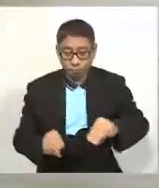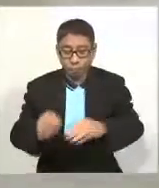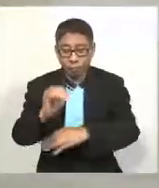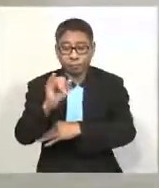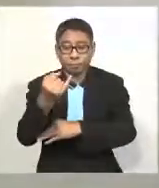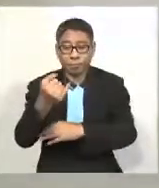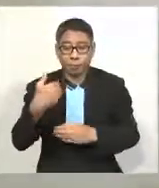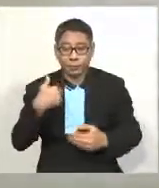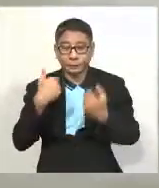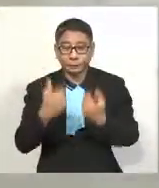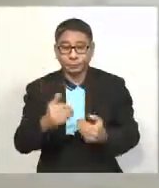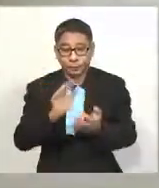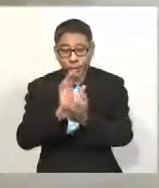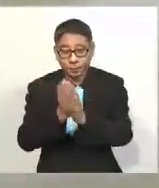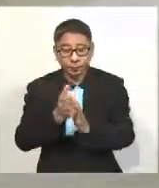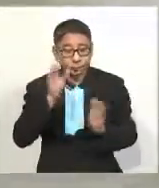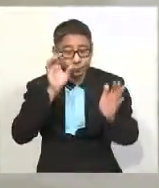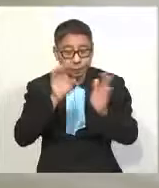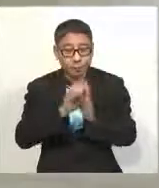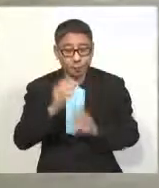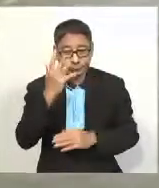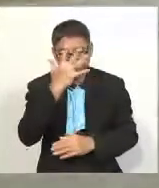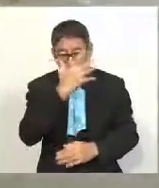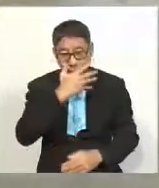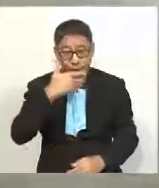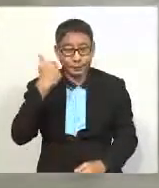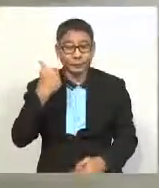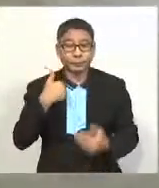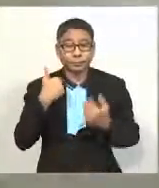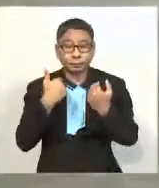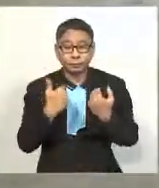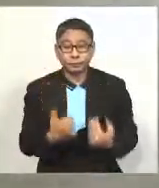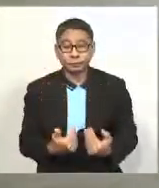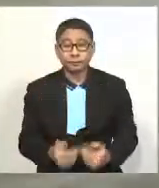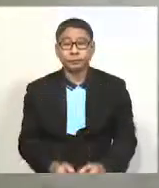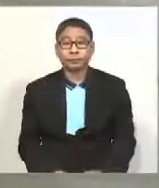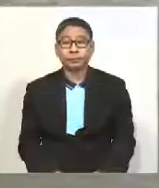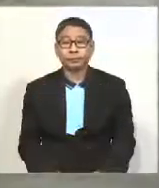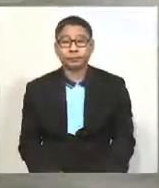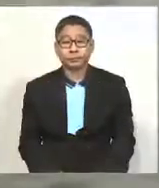ยาที่จะต้องมีการปรับภูมิทัศน์โดยรอบให้มีความสวยงาม